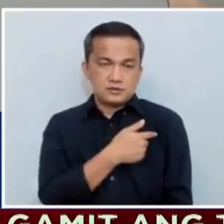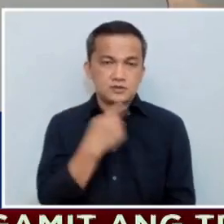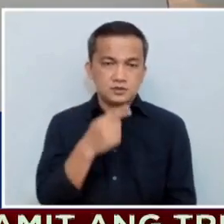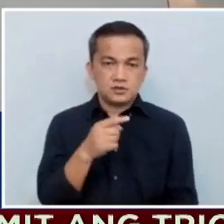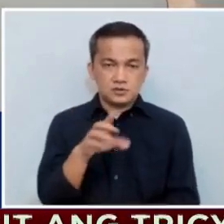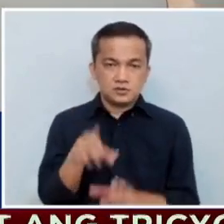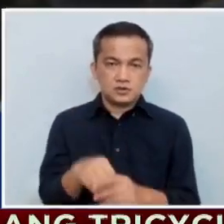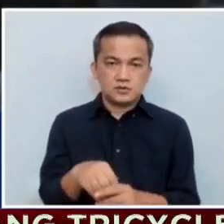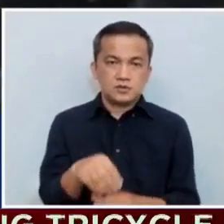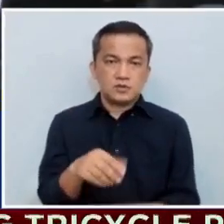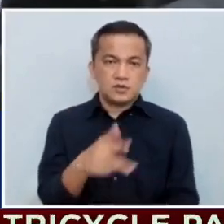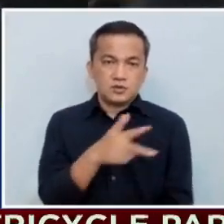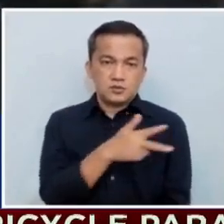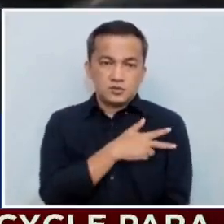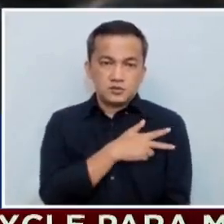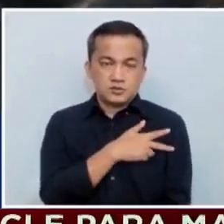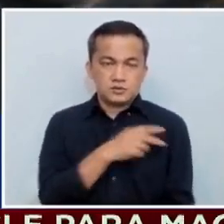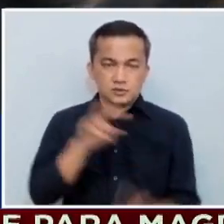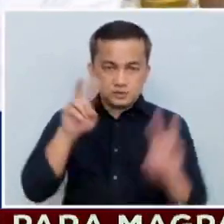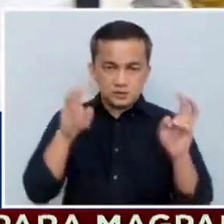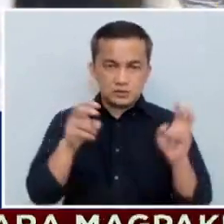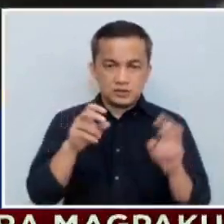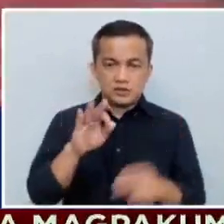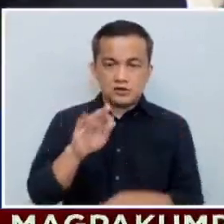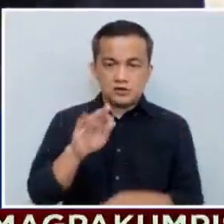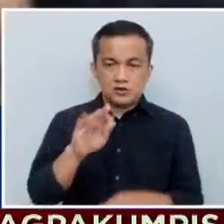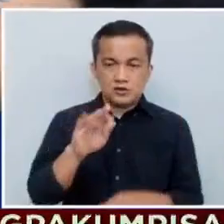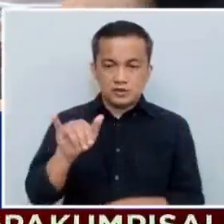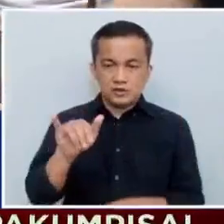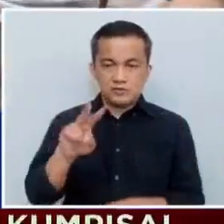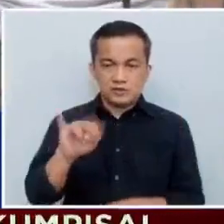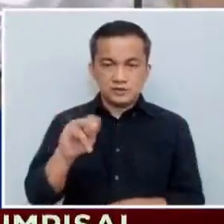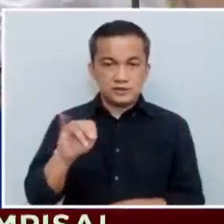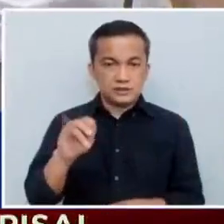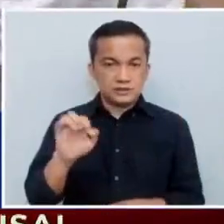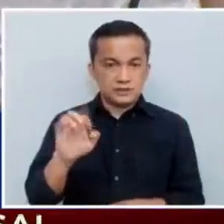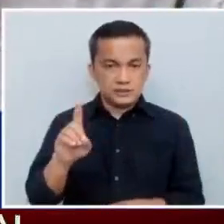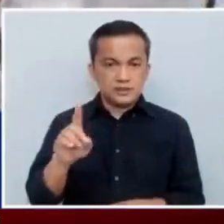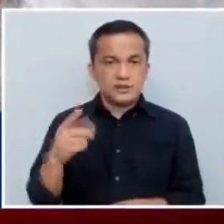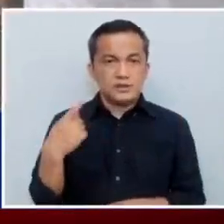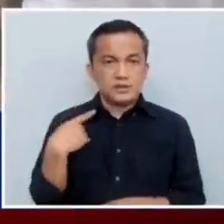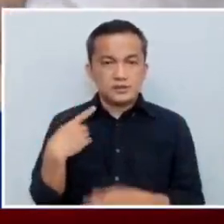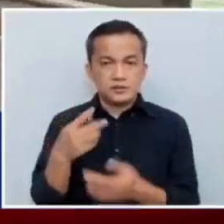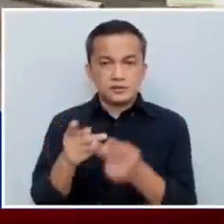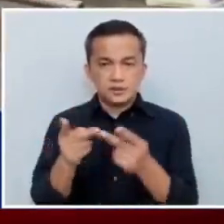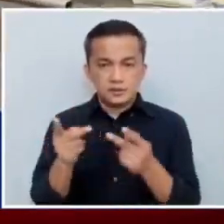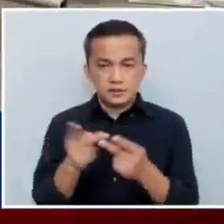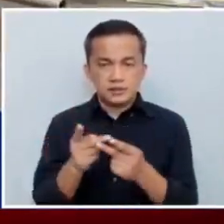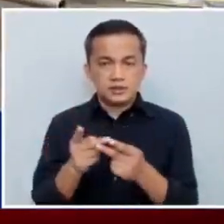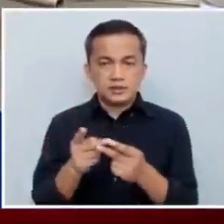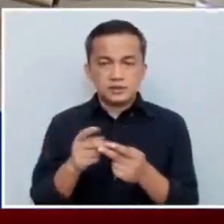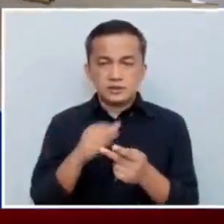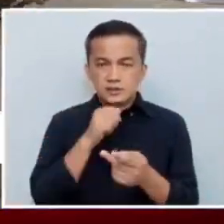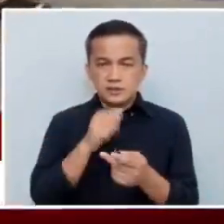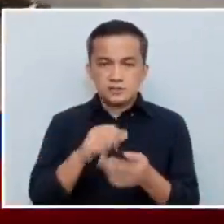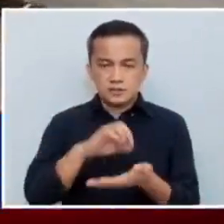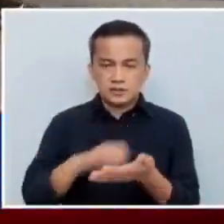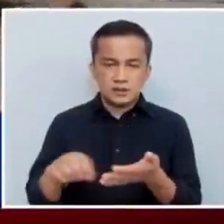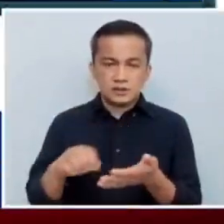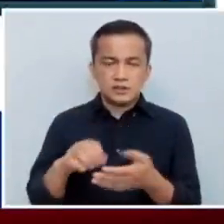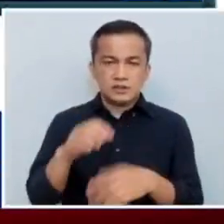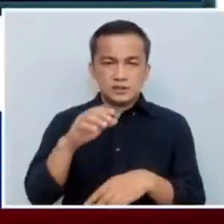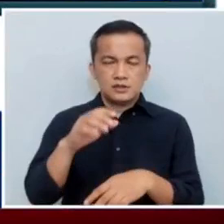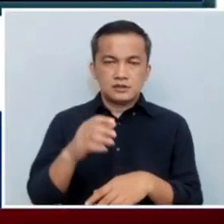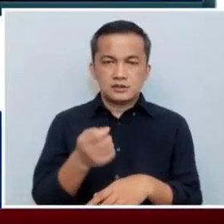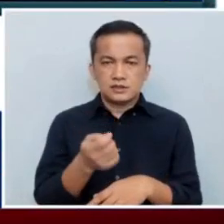ng booster dose para maituring na fully vaccinated, may mga lugar na mawawala sa listahan ng nasa alert level 1.